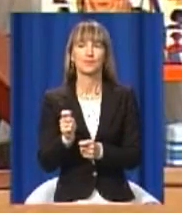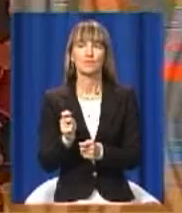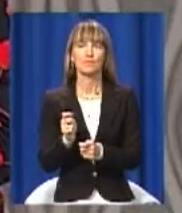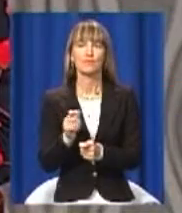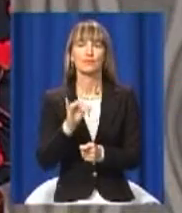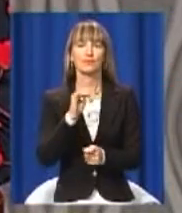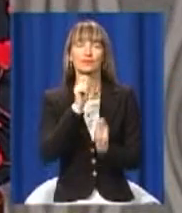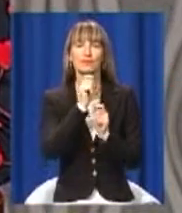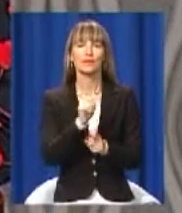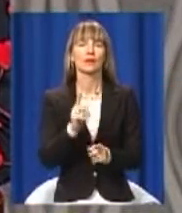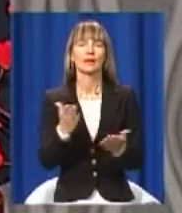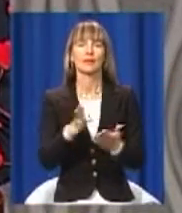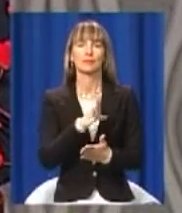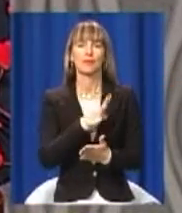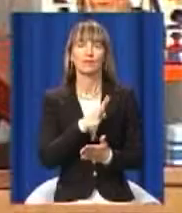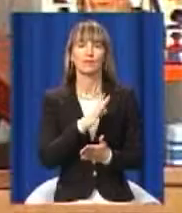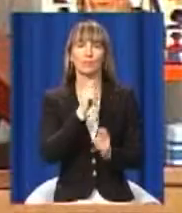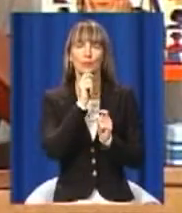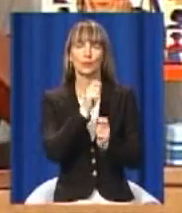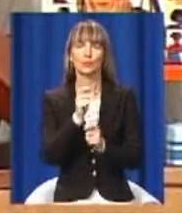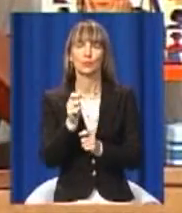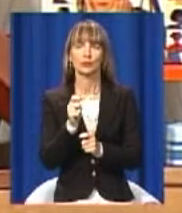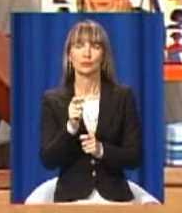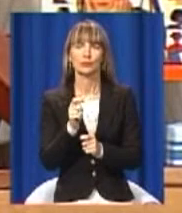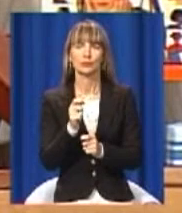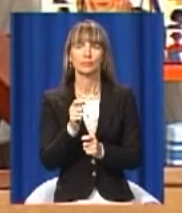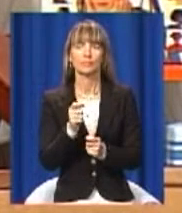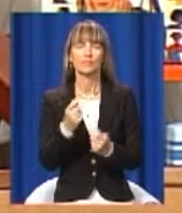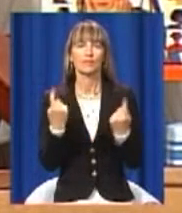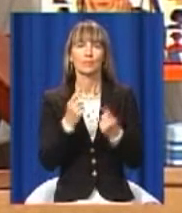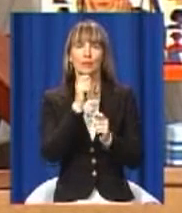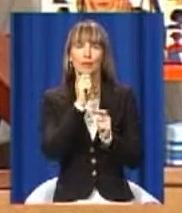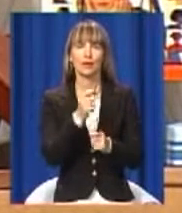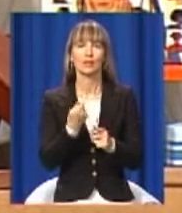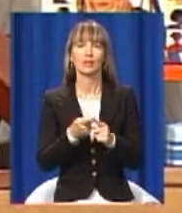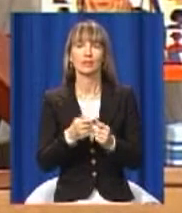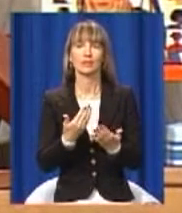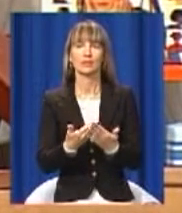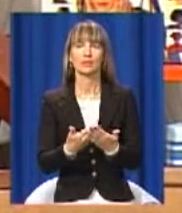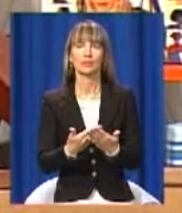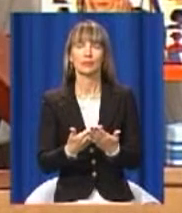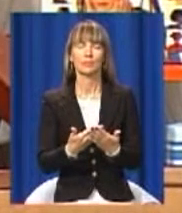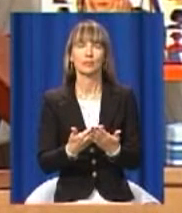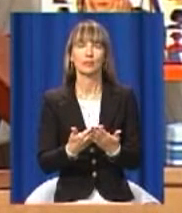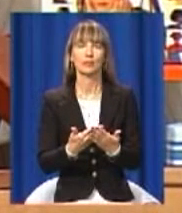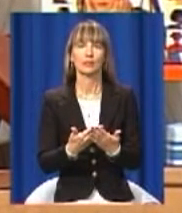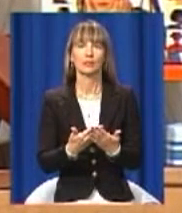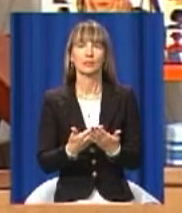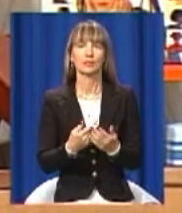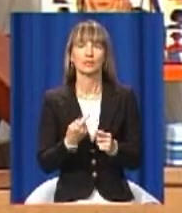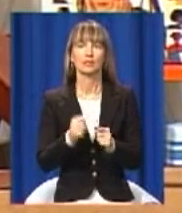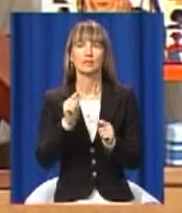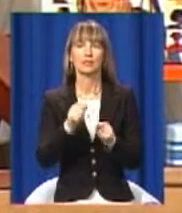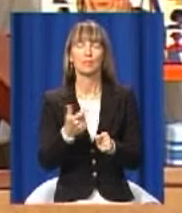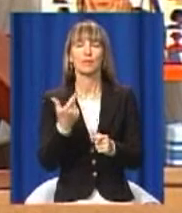І подарунки що? Які бувають незвичні подарунки? Незвичайні подарунки – це, наприклад, політи у аеротрубі. Це там, де